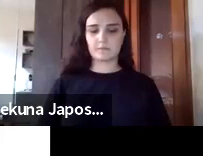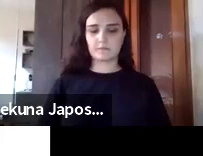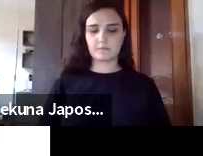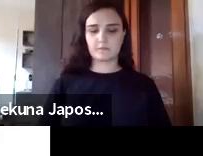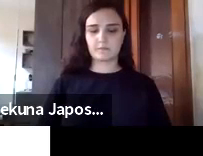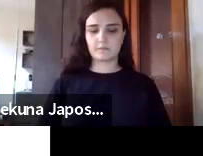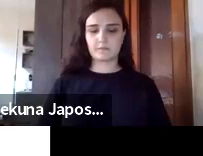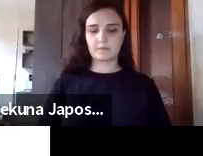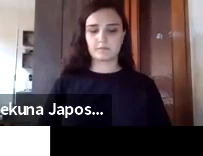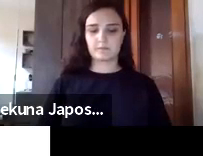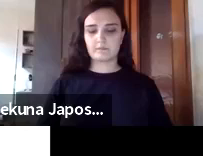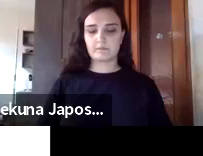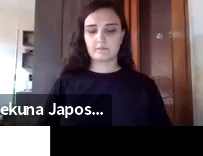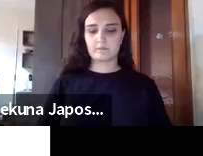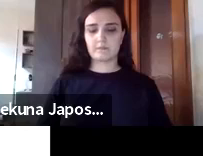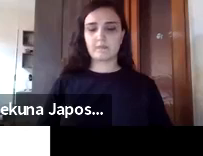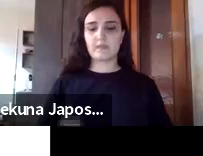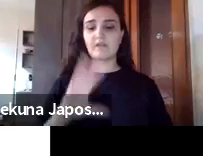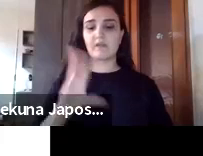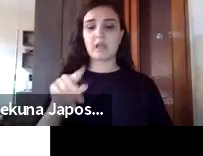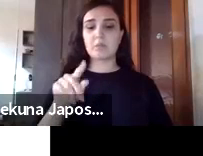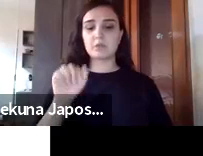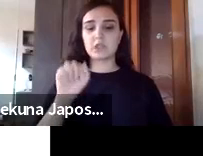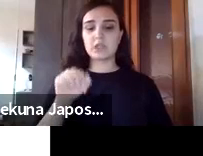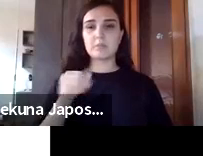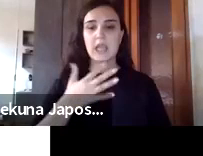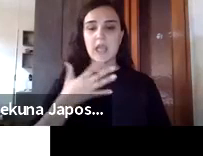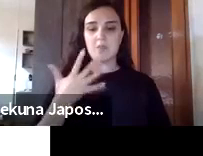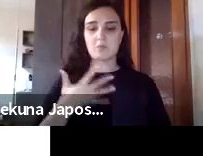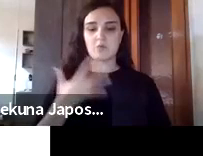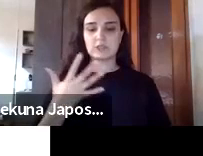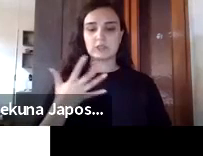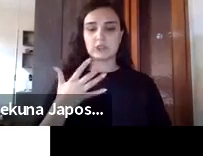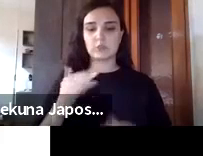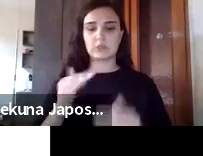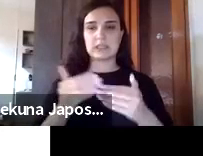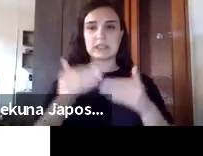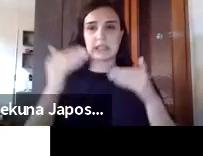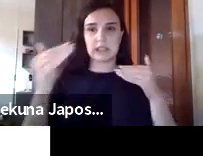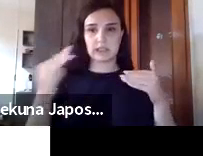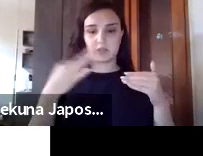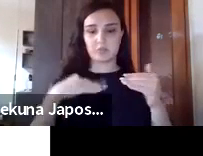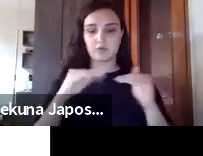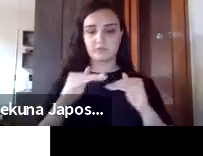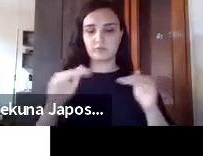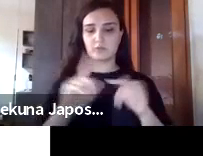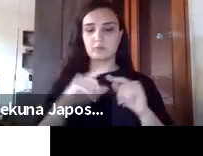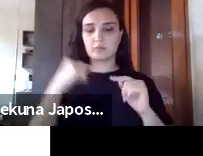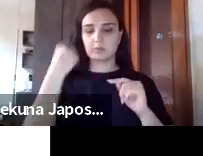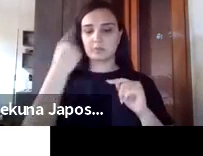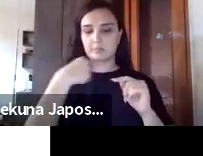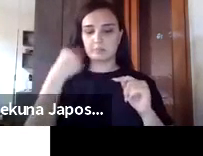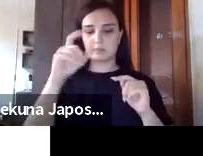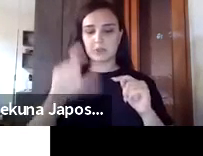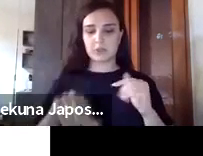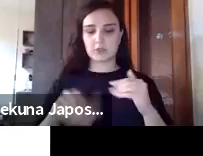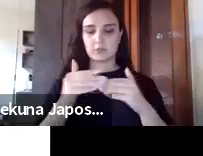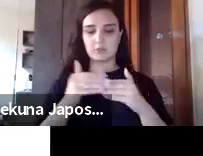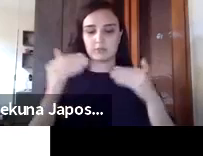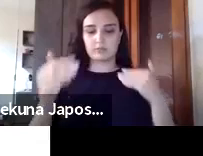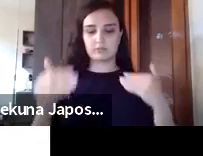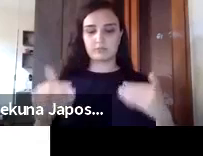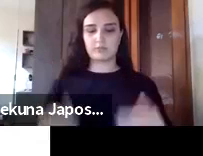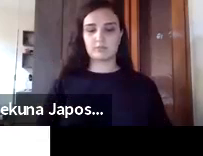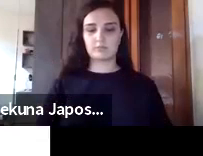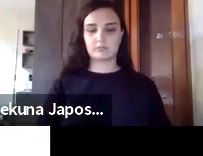შეიძლება მოყვეს სინამდვილეში როგორც ემოციური დისტანცირება შვილებისგან, ასევე ფიზიკური დისტანცირებაც. და